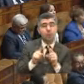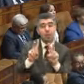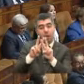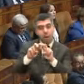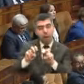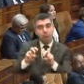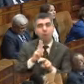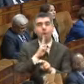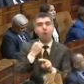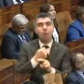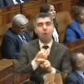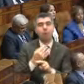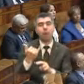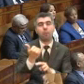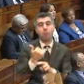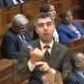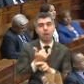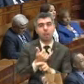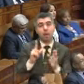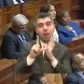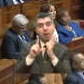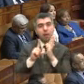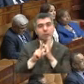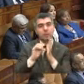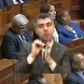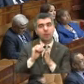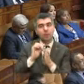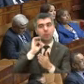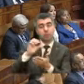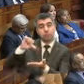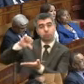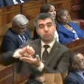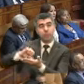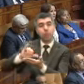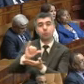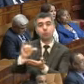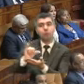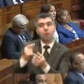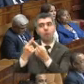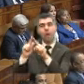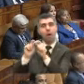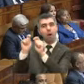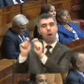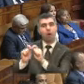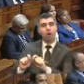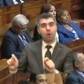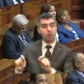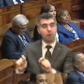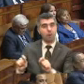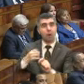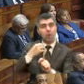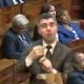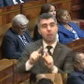وتوفير وسائل لتحقيق هذا الحق الدستوري انطلاقا من بلدان الإقامة، وذلك بعيدا عن منطق